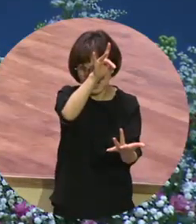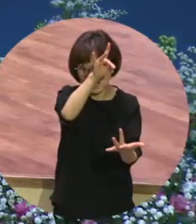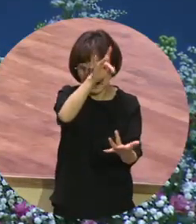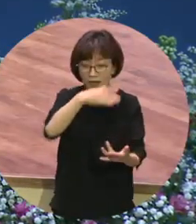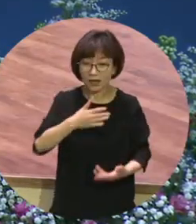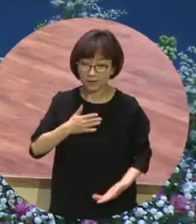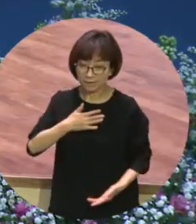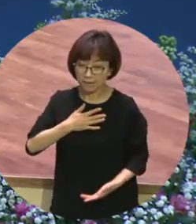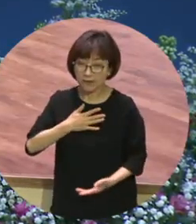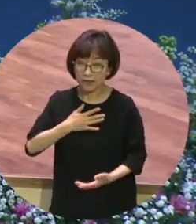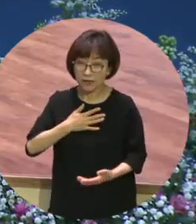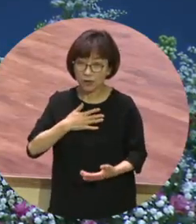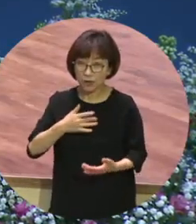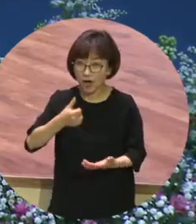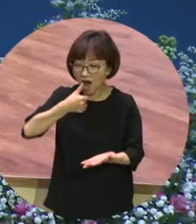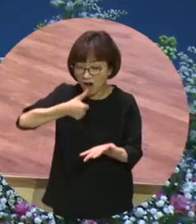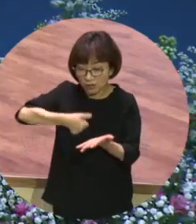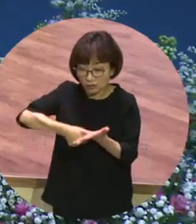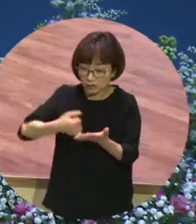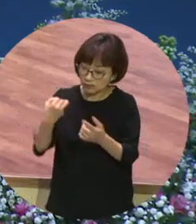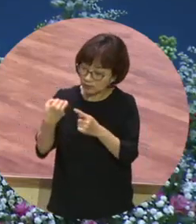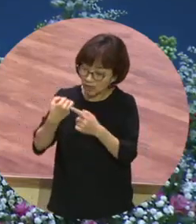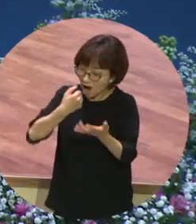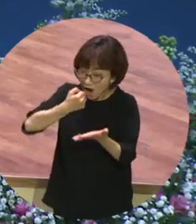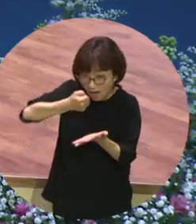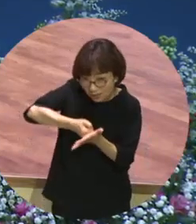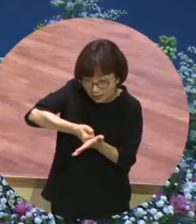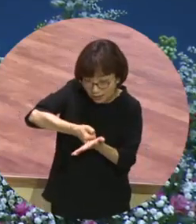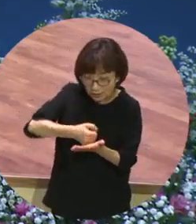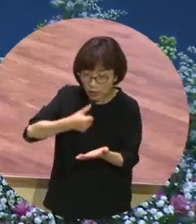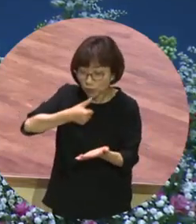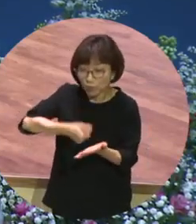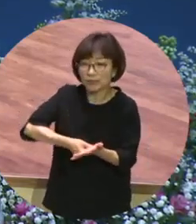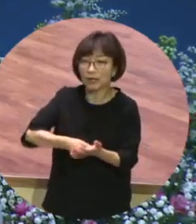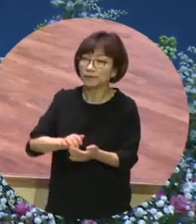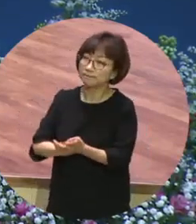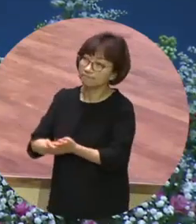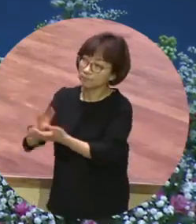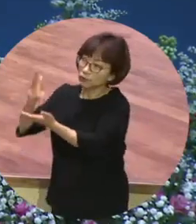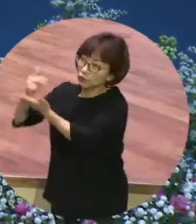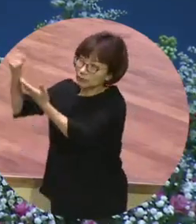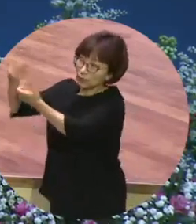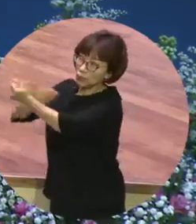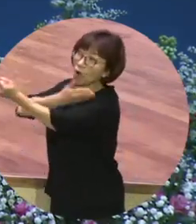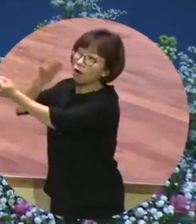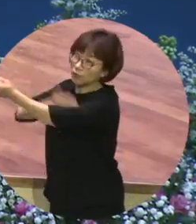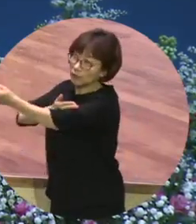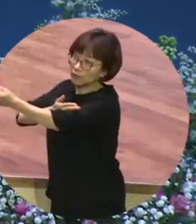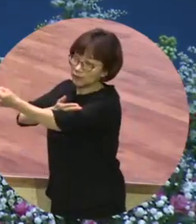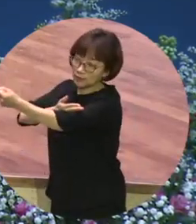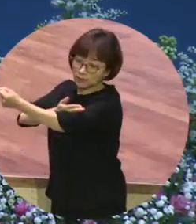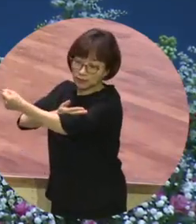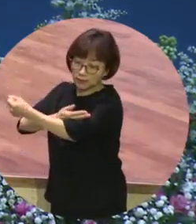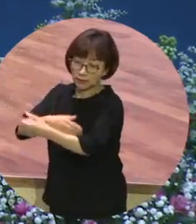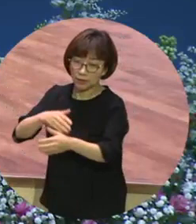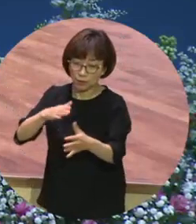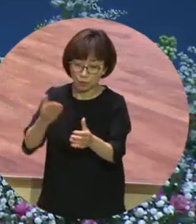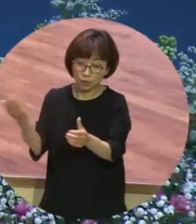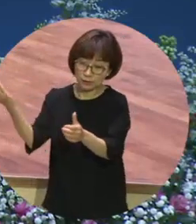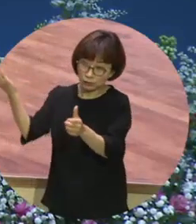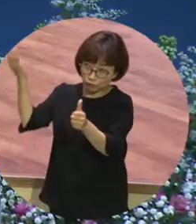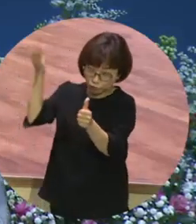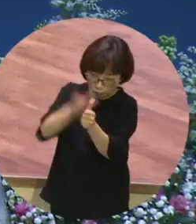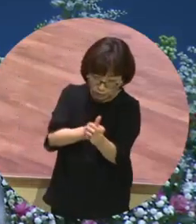이 도장은 권위의 상징이에요. 주님의 권위와 능력을 스룹바벨에게 주셔서 하나님의 일을